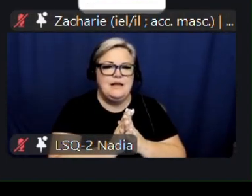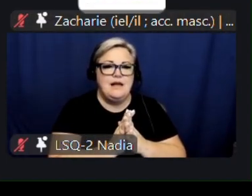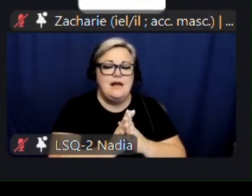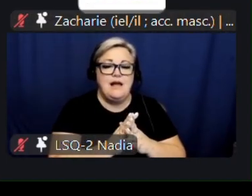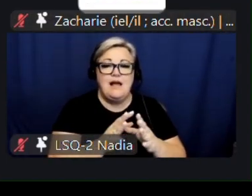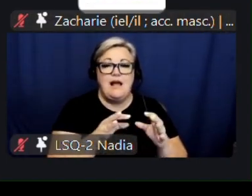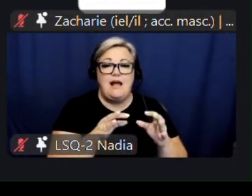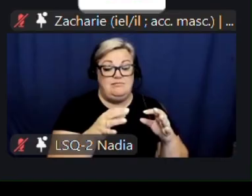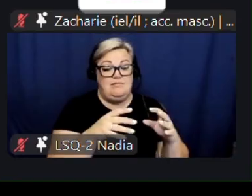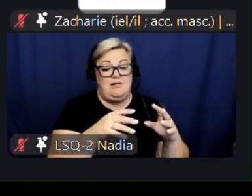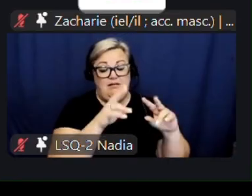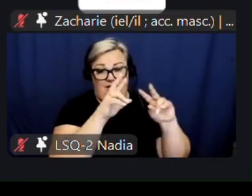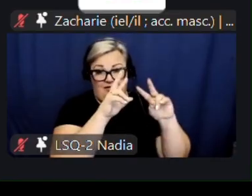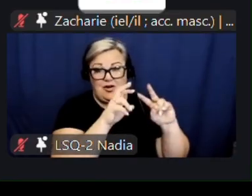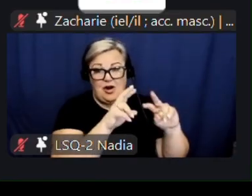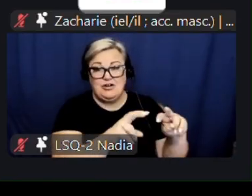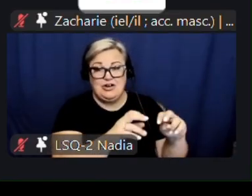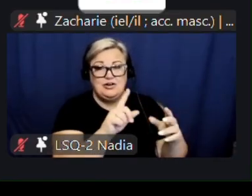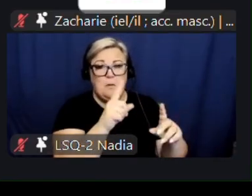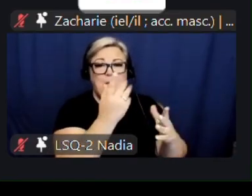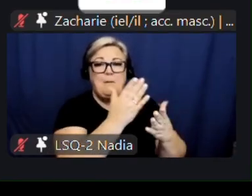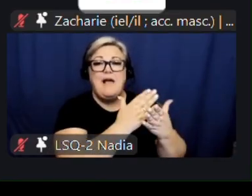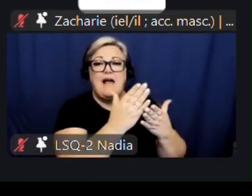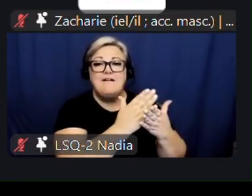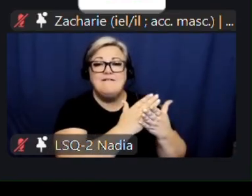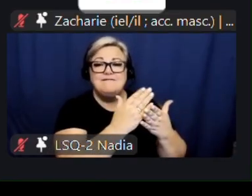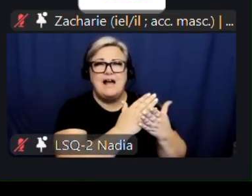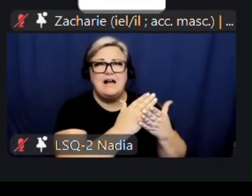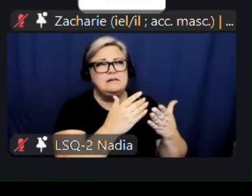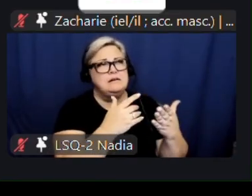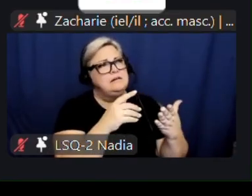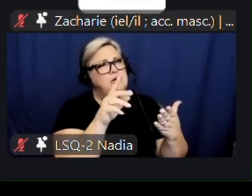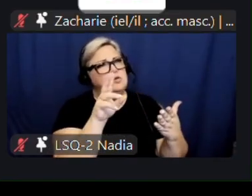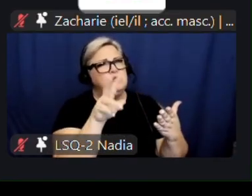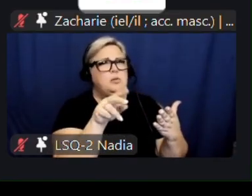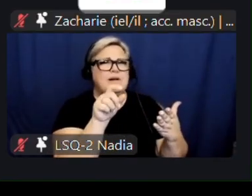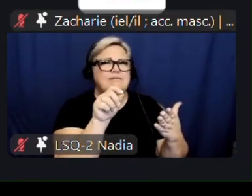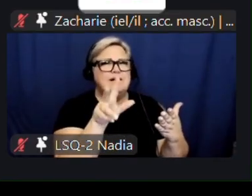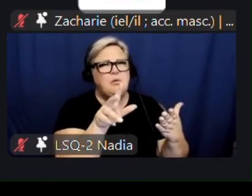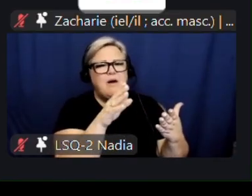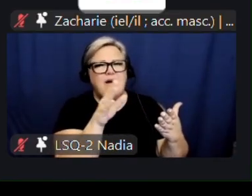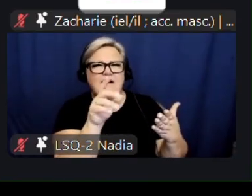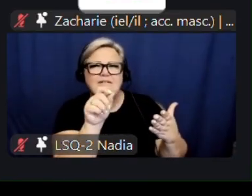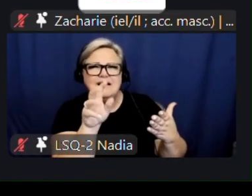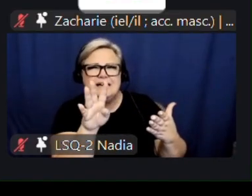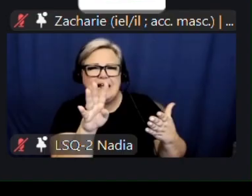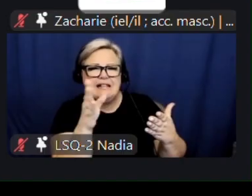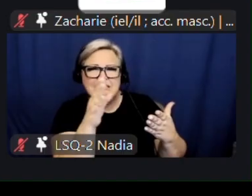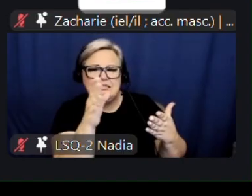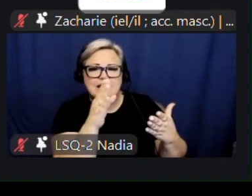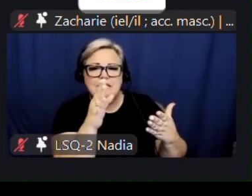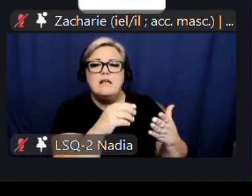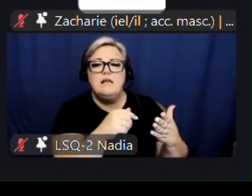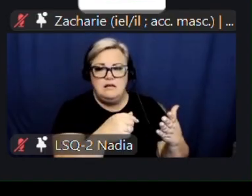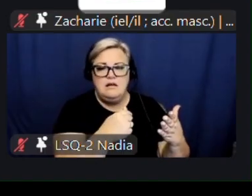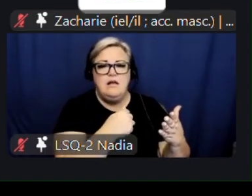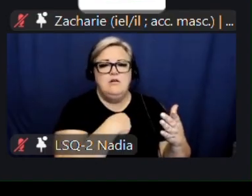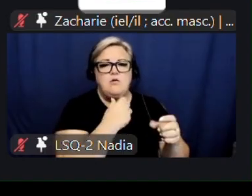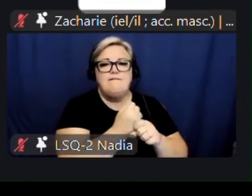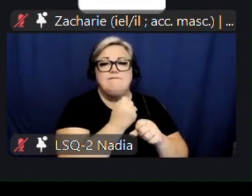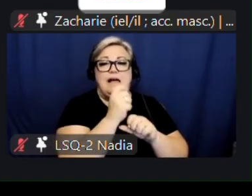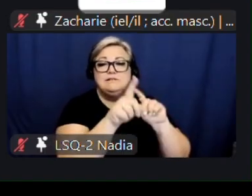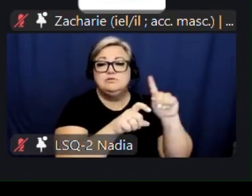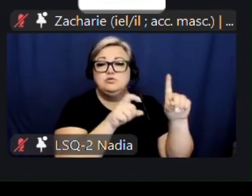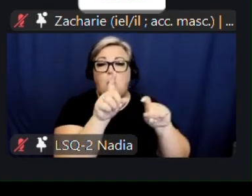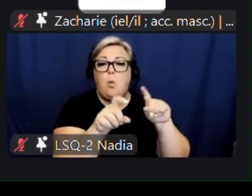pendant le projet de recherche, la première phase de recherche, en 2023-2024, comme Zachary le mentionnait tout à l'heure, on a mené un